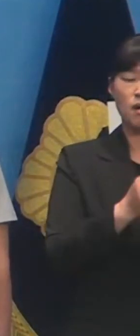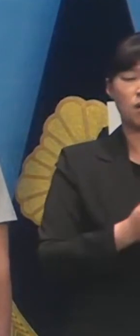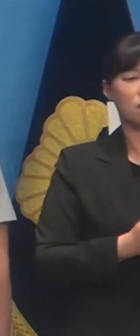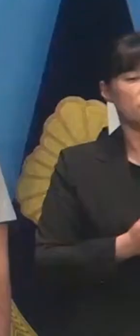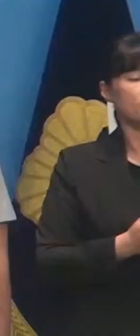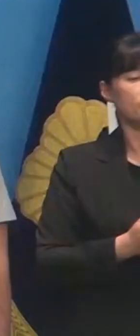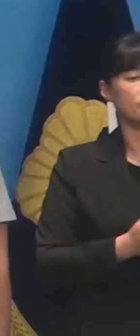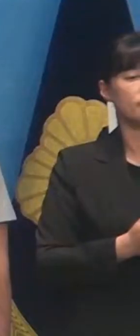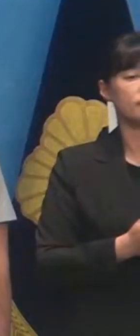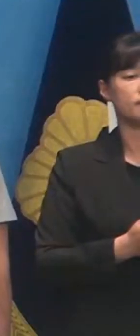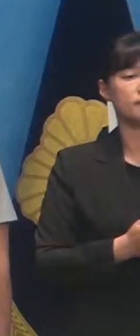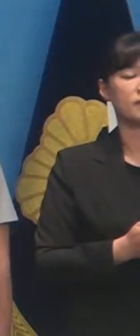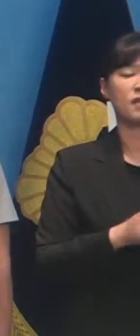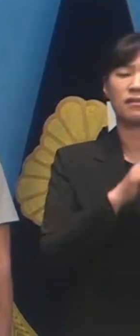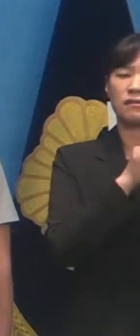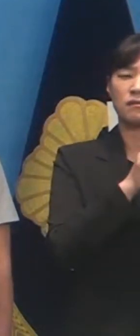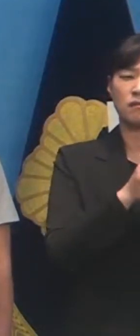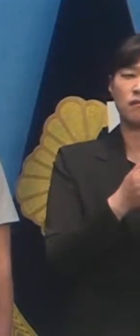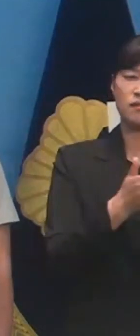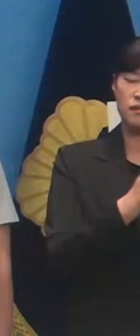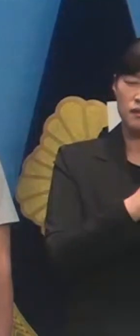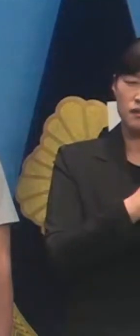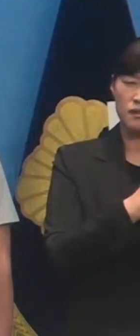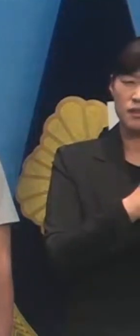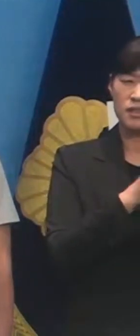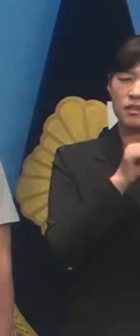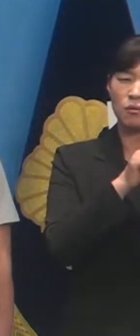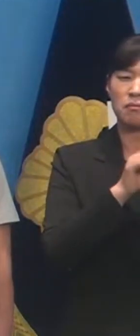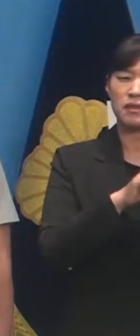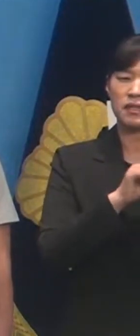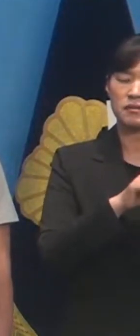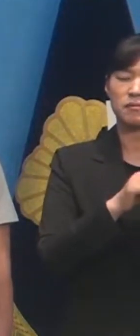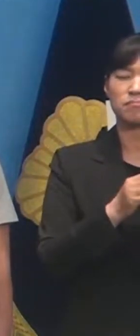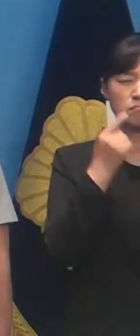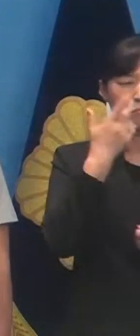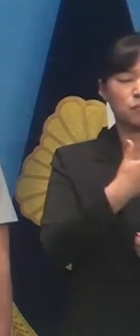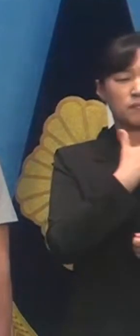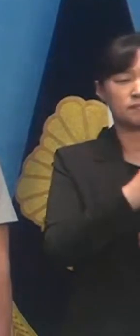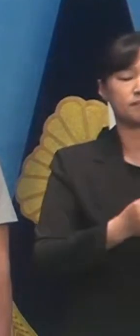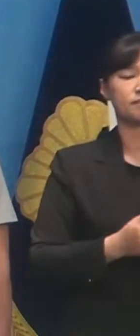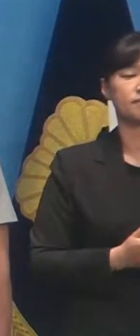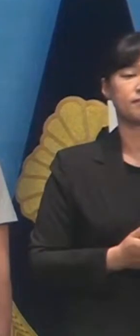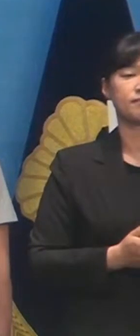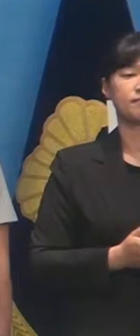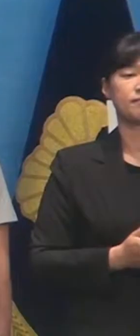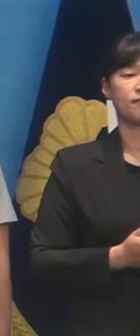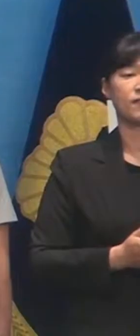날 나왔는데 이 부분에 대해서 조금 더 따져 묻겠습니다. 그리고